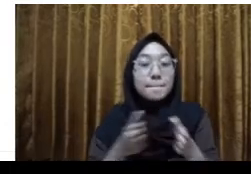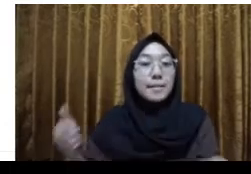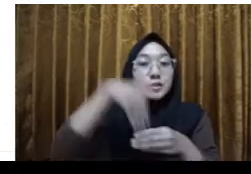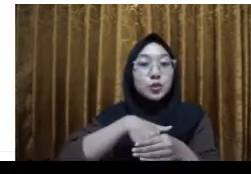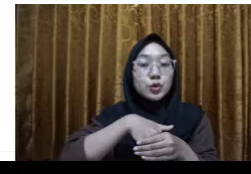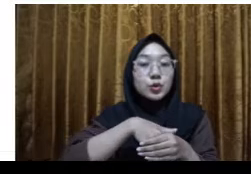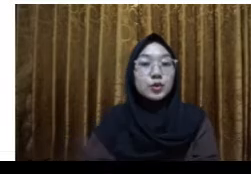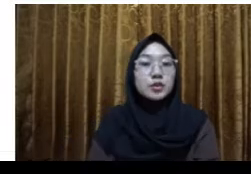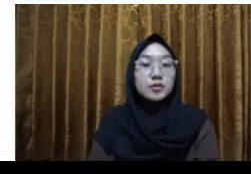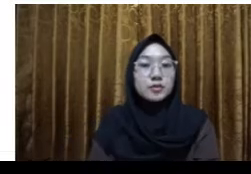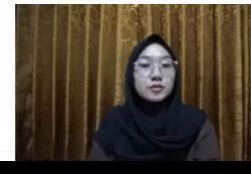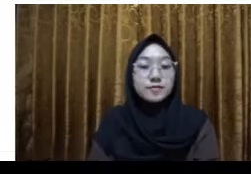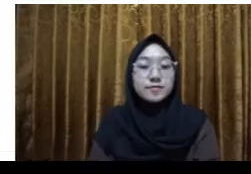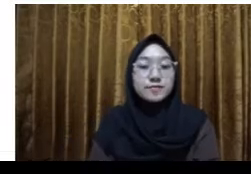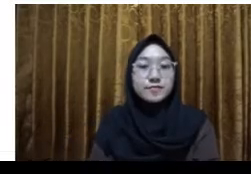memori